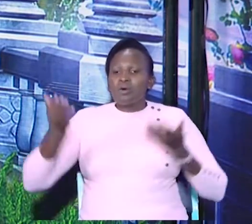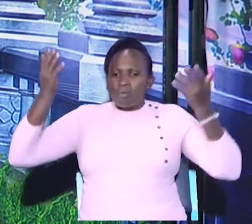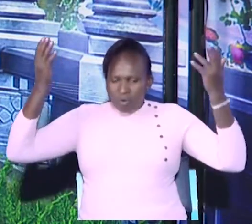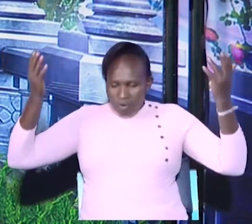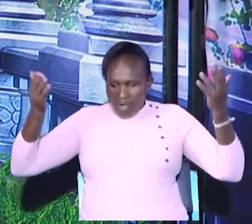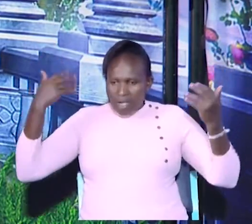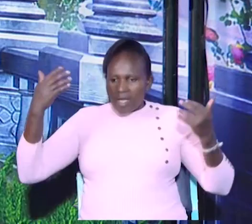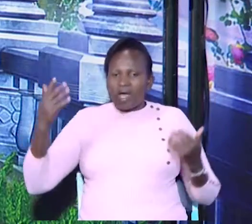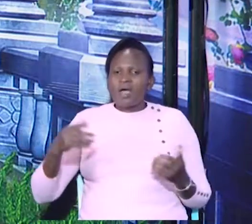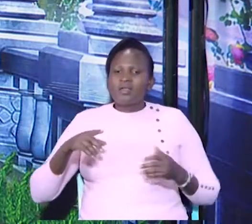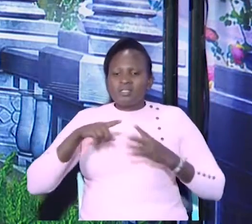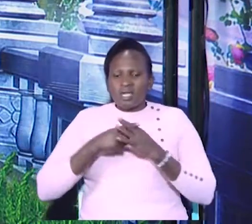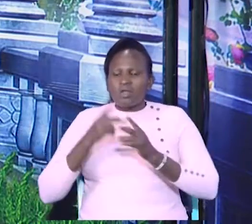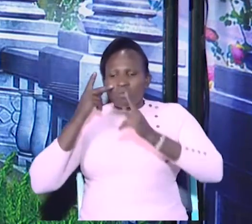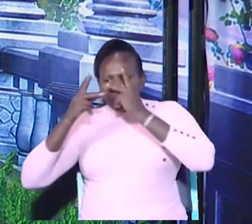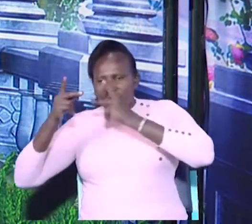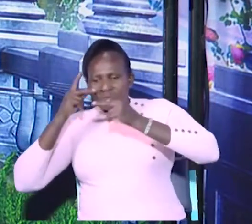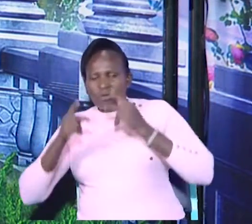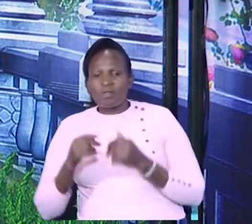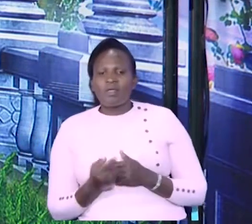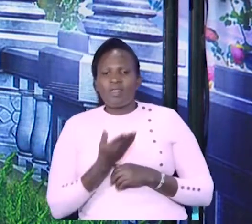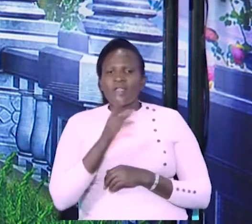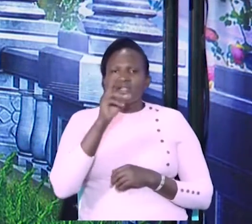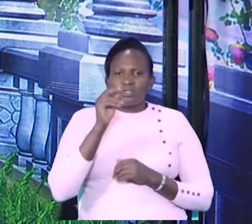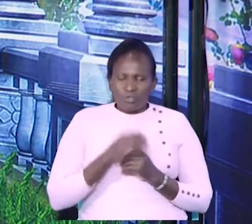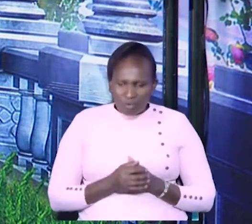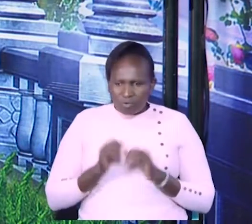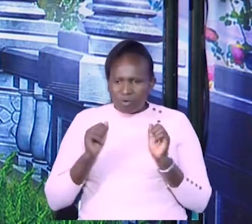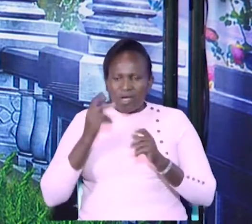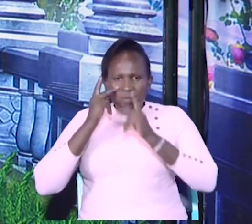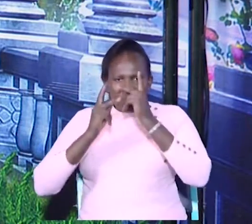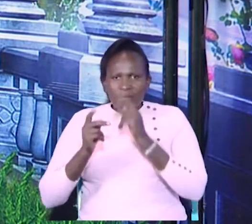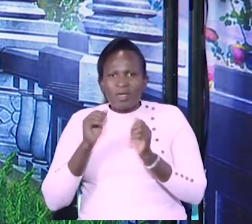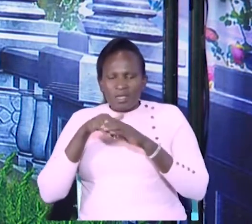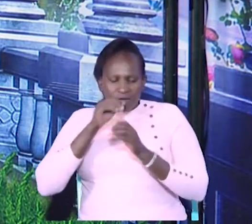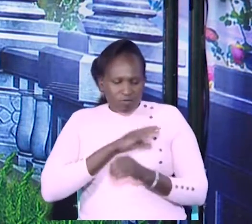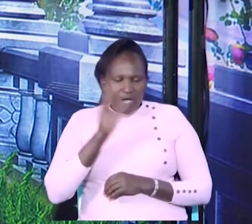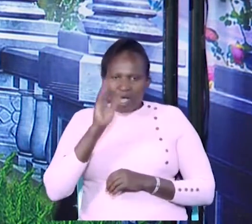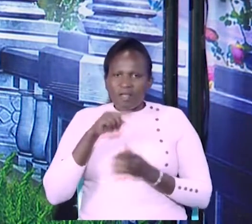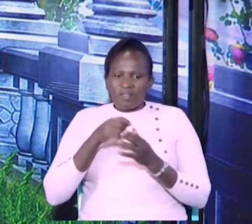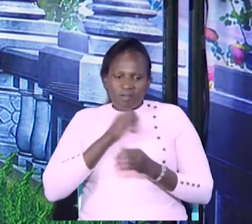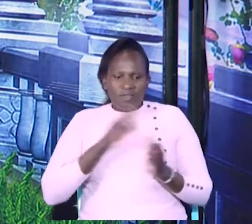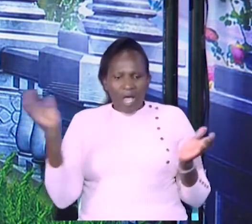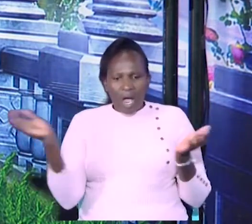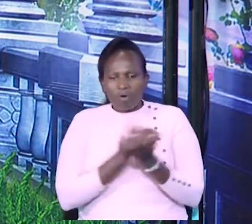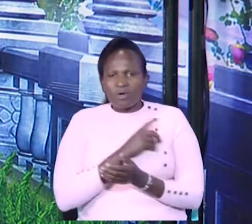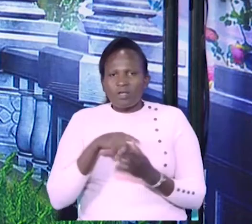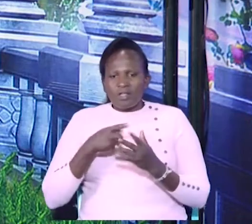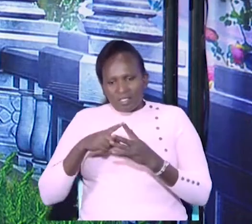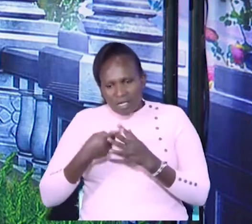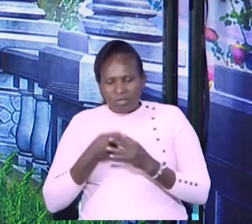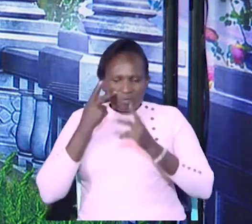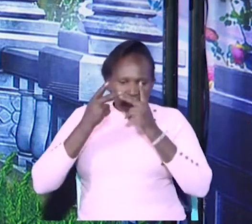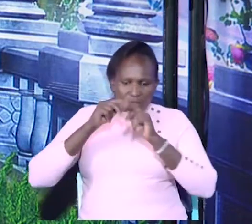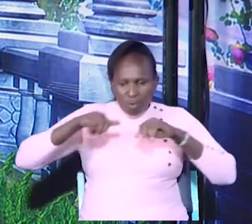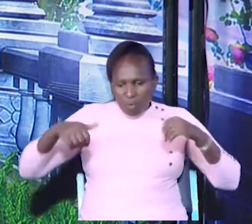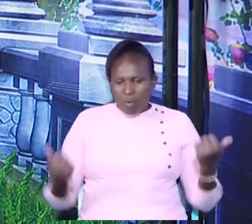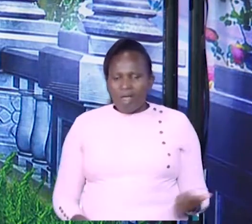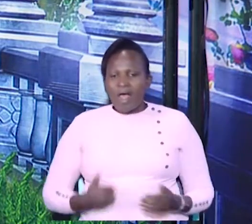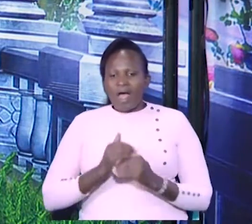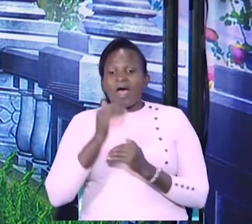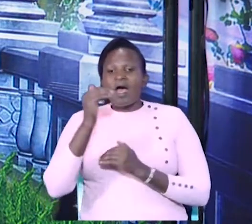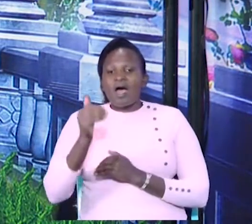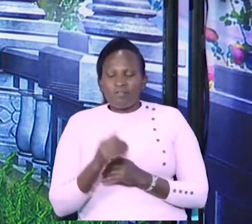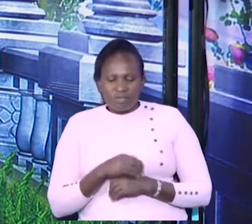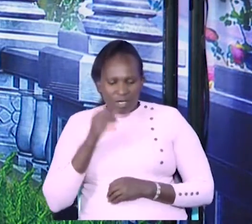juu, ameanza kutabiri. So there is no way you can prophesy with fear. Na sasa uoga umetoka, na ameanza kutabiri. Na baada ya